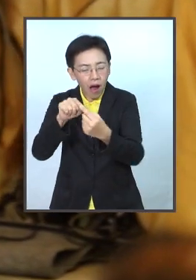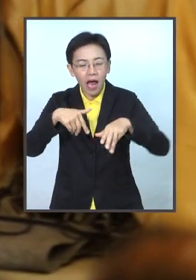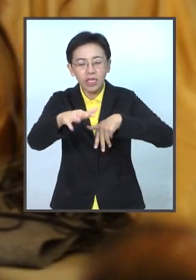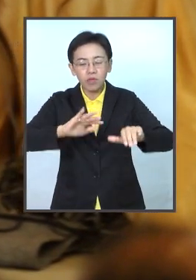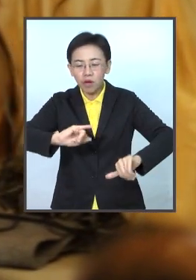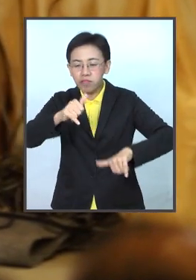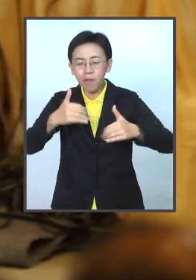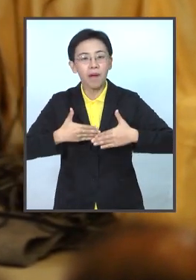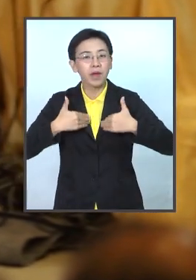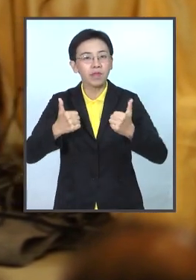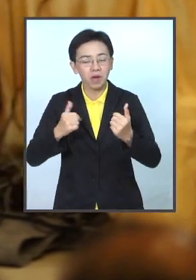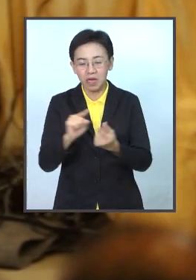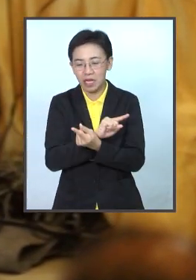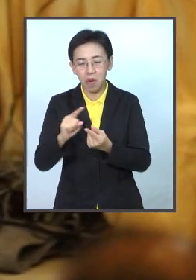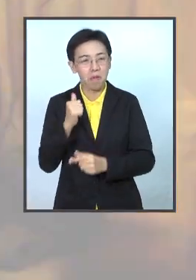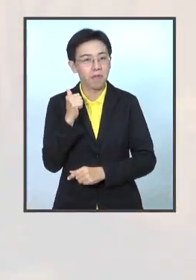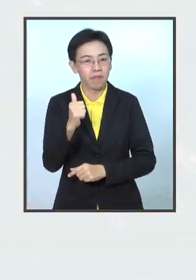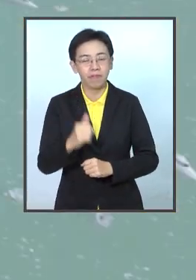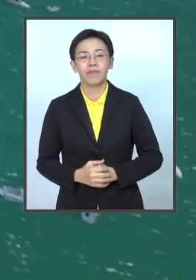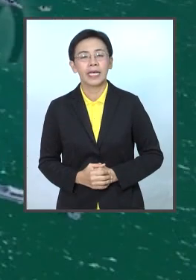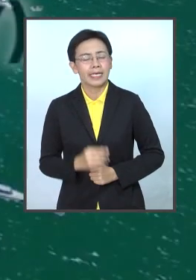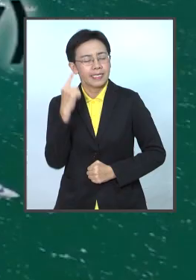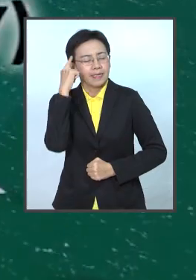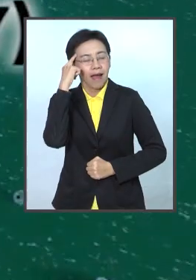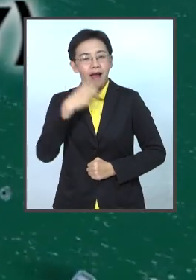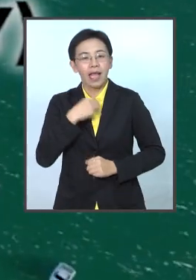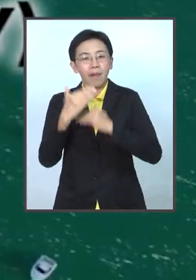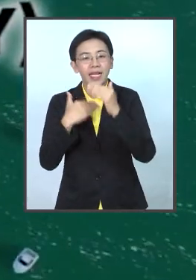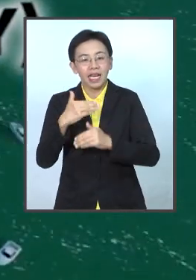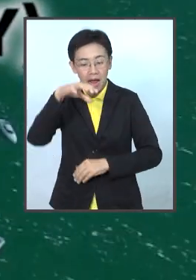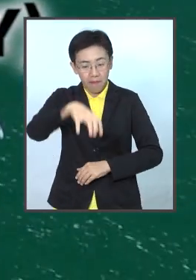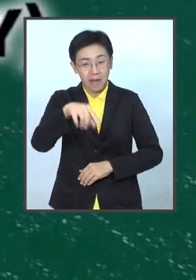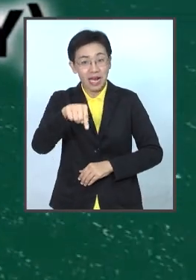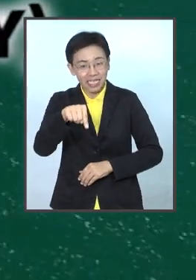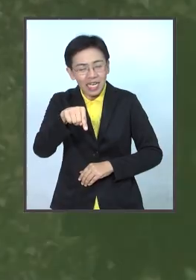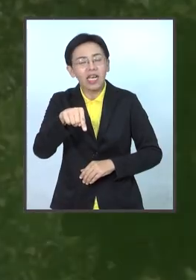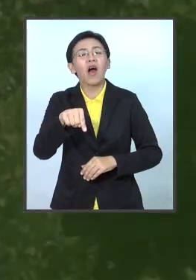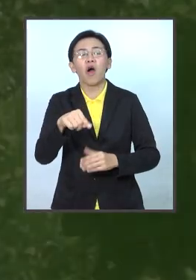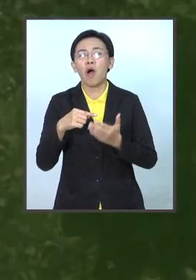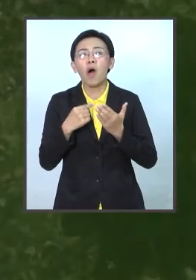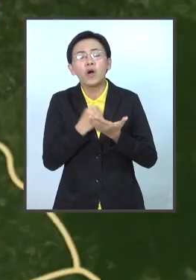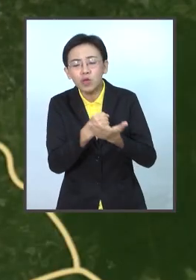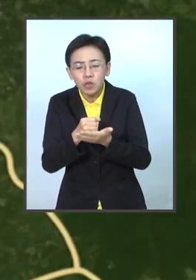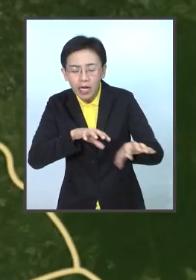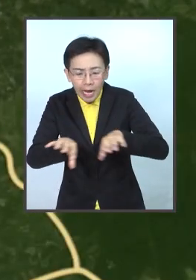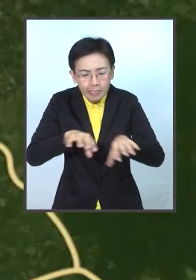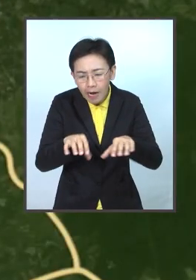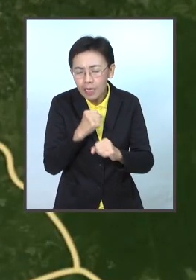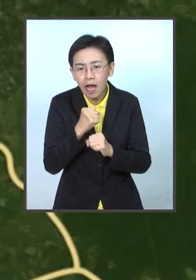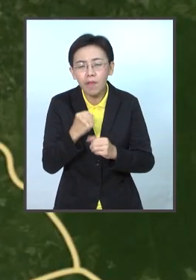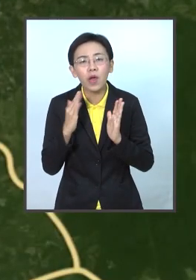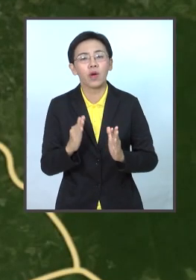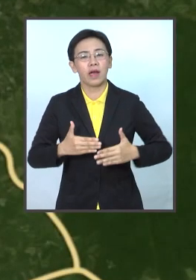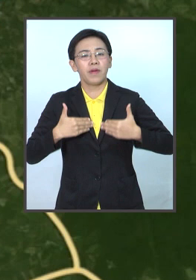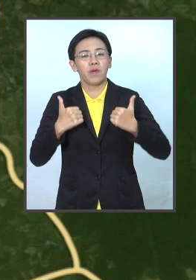นอยู่ดีมีสุขในสังคมคุณภาพจึงได้มีแนวคิดพัฒนาพื้นที่ต้นแบบด้านสังคมหรือเมืองสร้างสุข